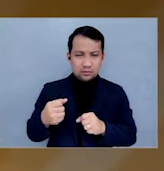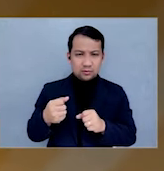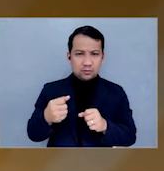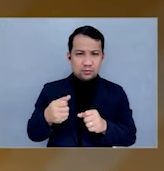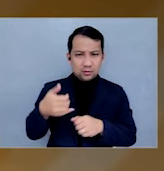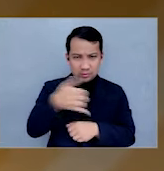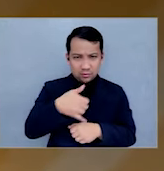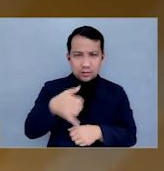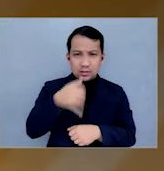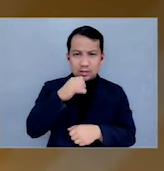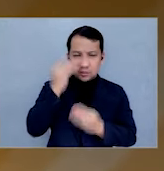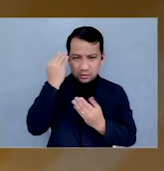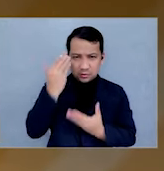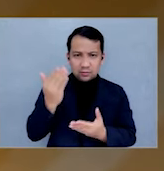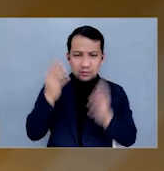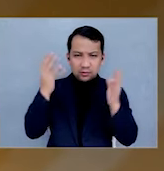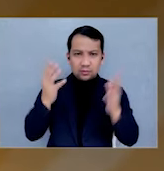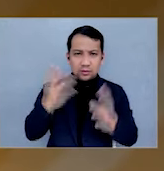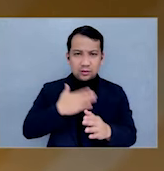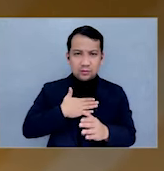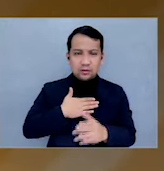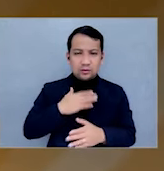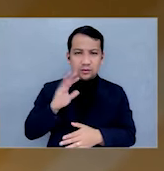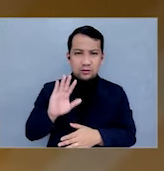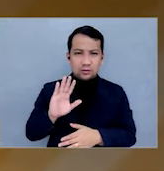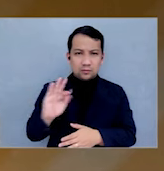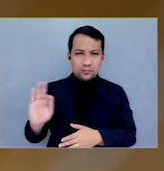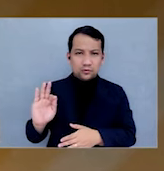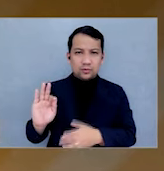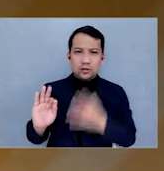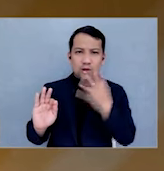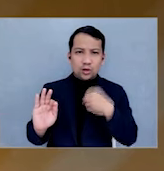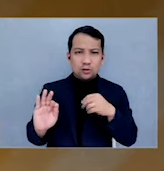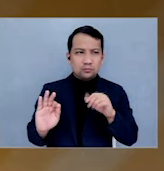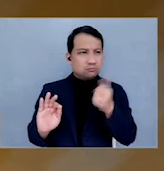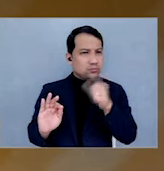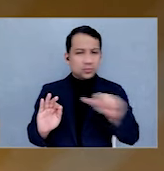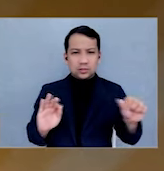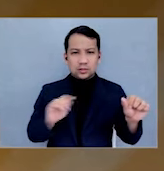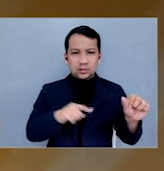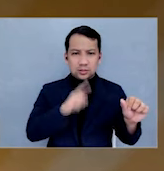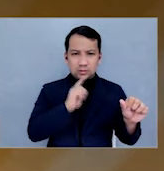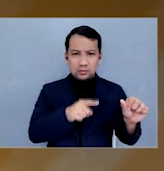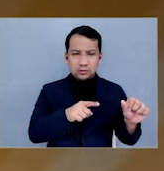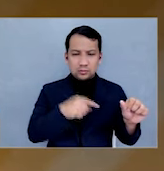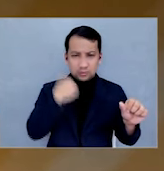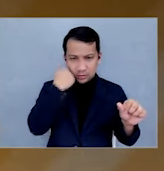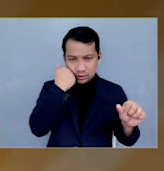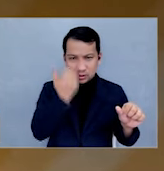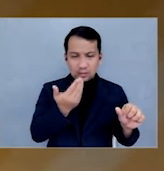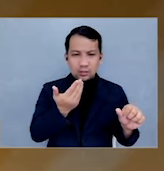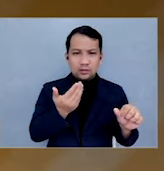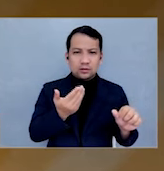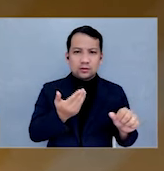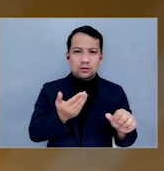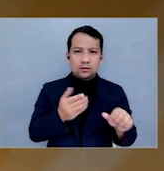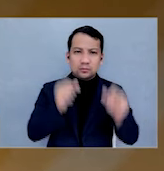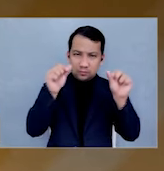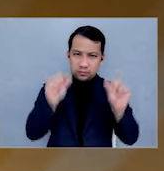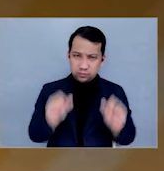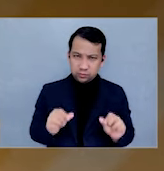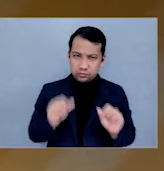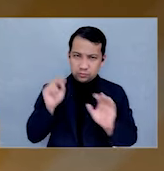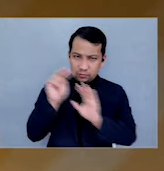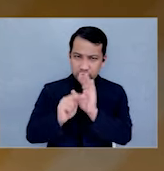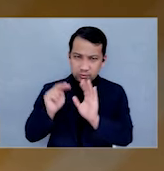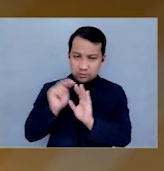at makipag-usap ang kanyang fiancé sa kahit kanino. Pero ang shameful, ang sadyang pagpo-post ng video para